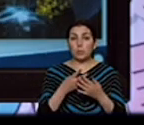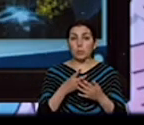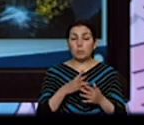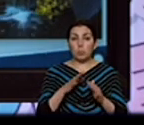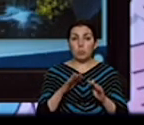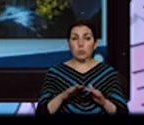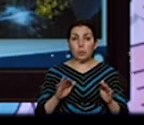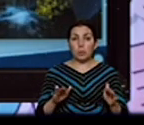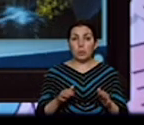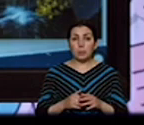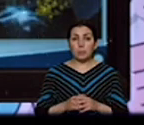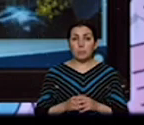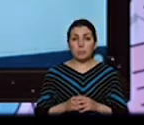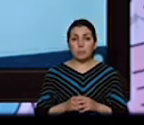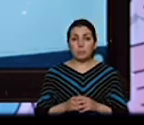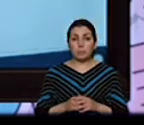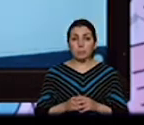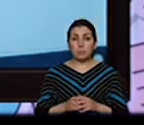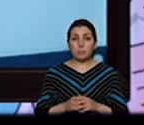Ko'rdingizmi bolajonlar?